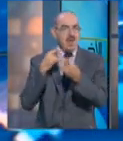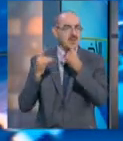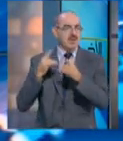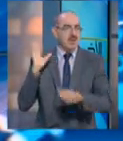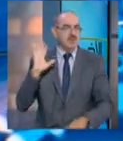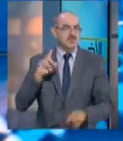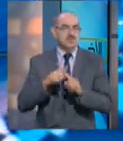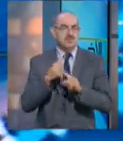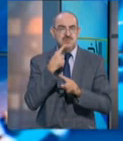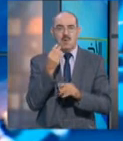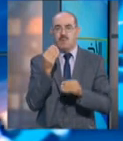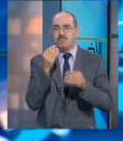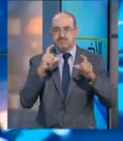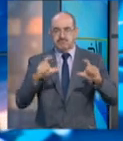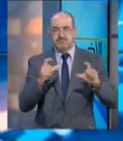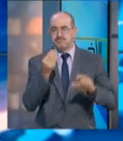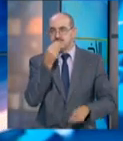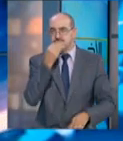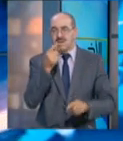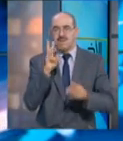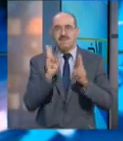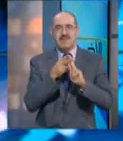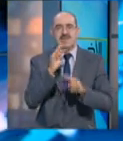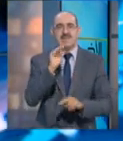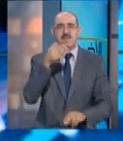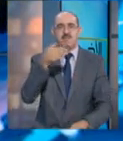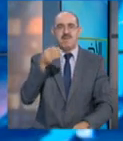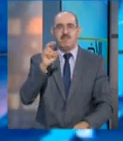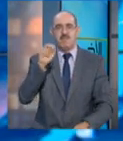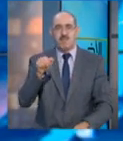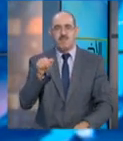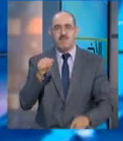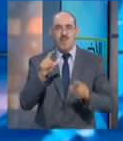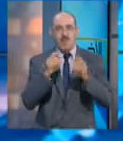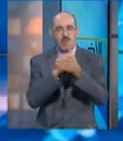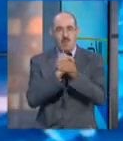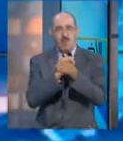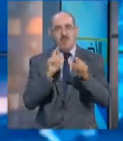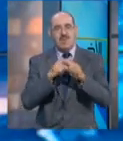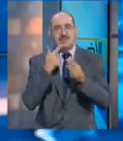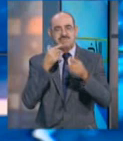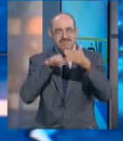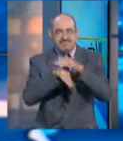المادي، الأكلات التقليدية بتيميمون على غرار خبز القلة والمردود